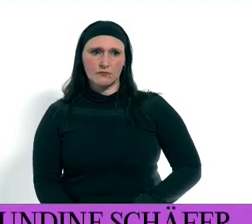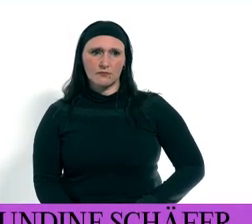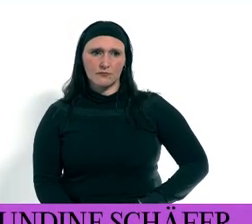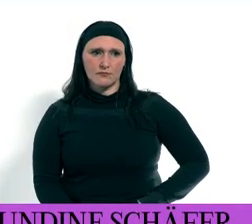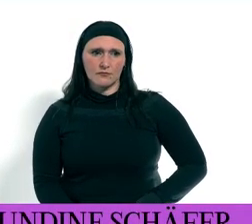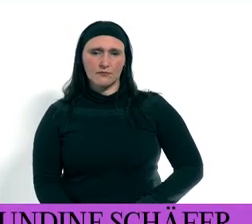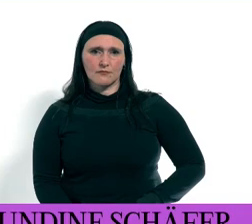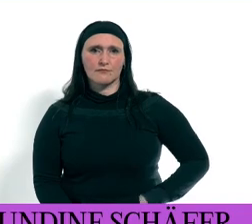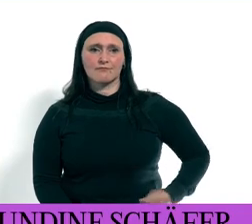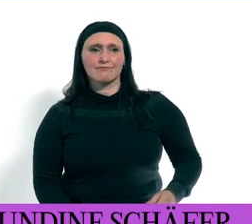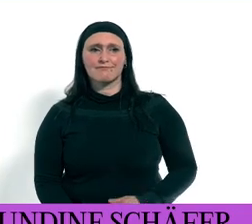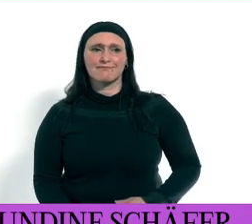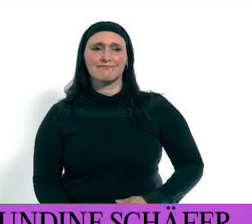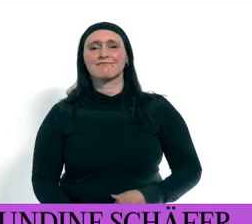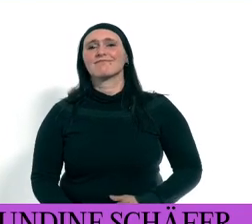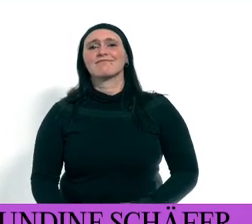Hello.